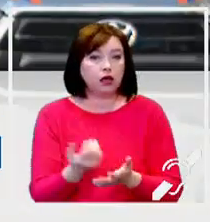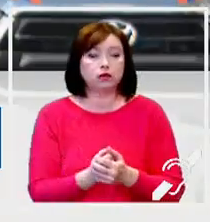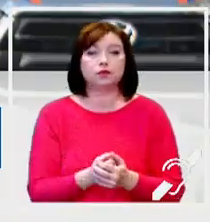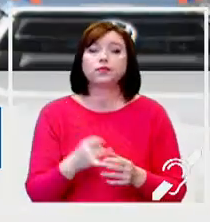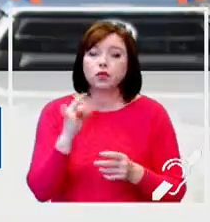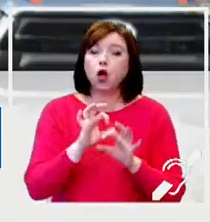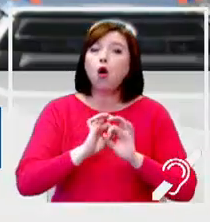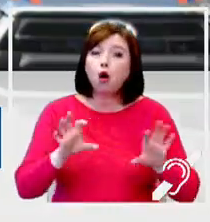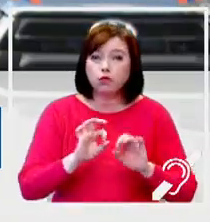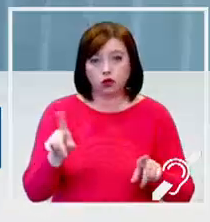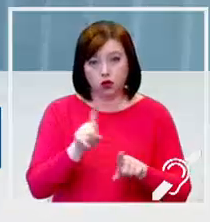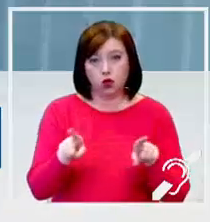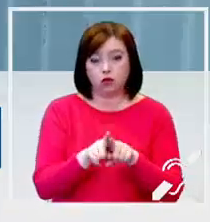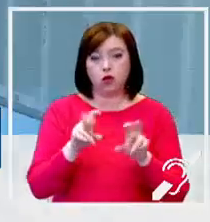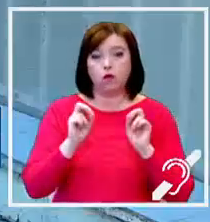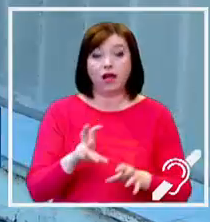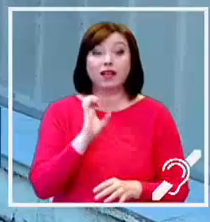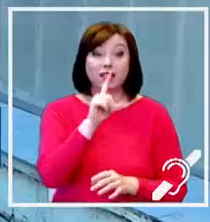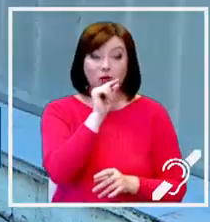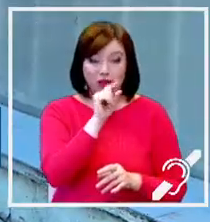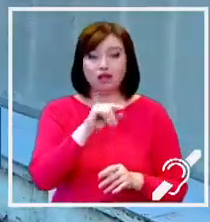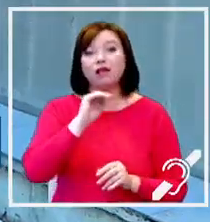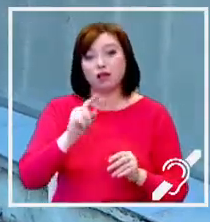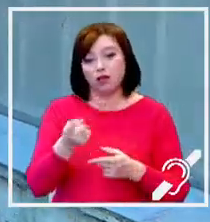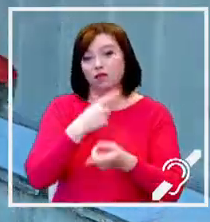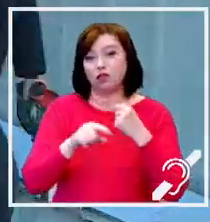le explice despre aceste riscuri. De luni, elevii revin la